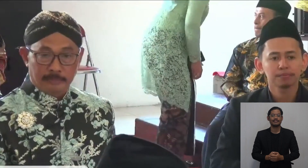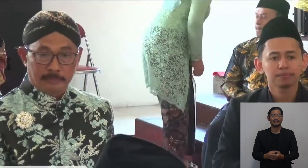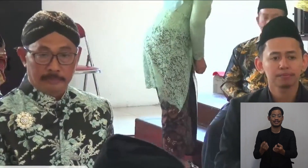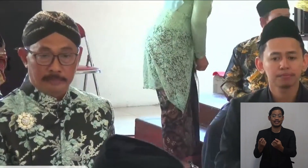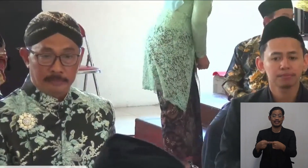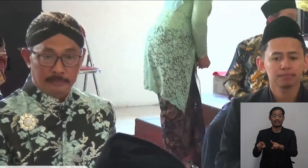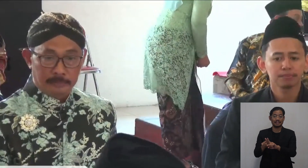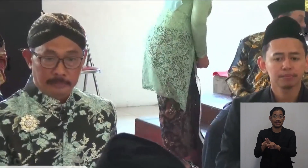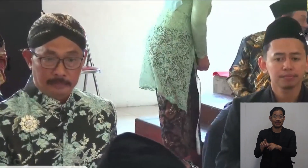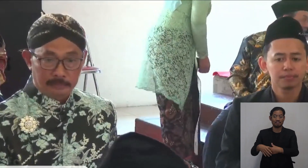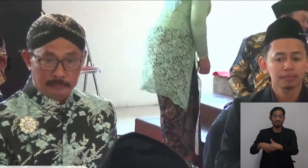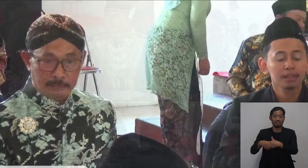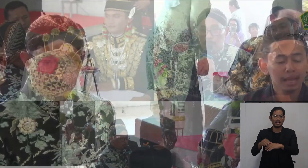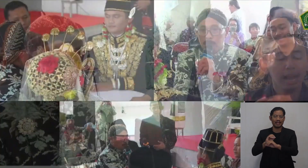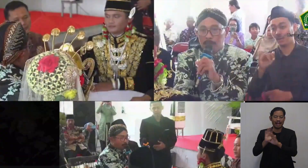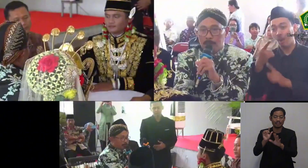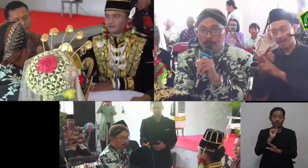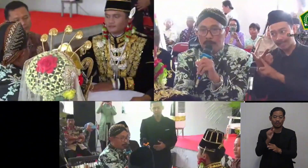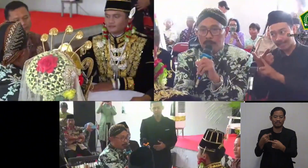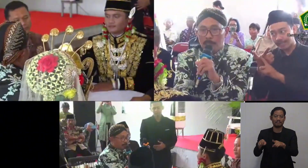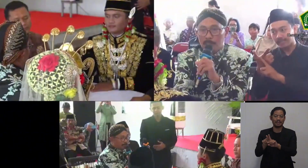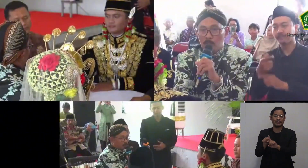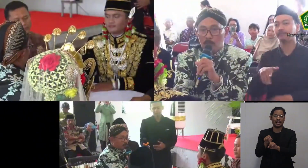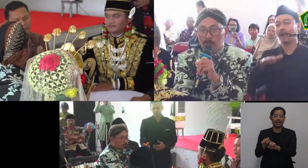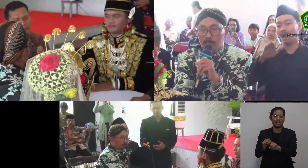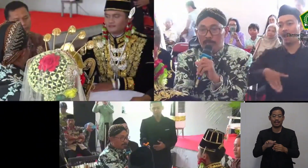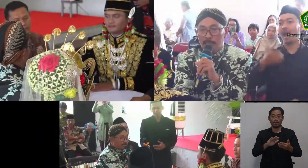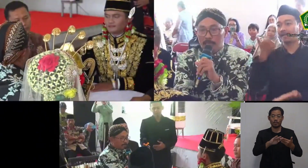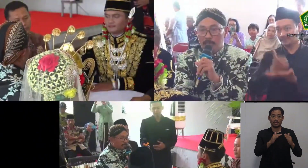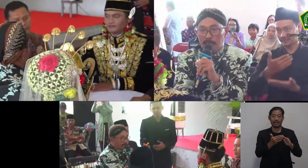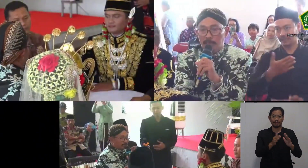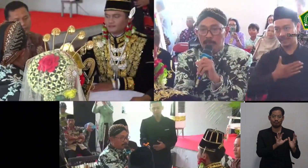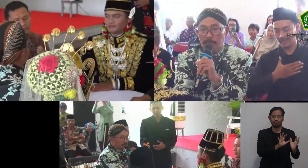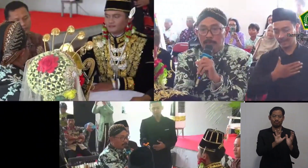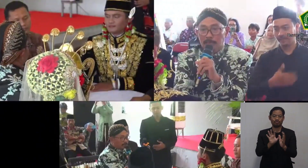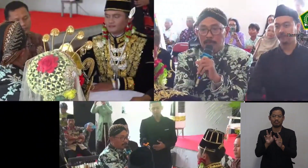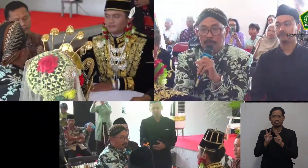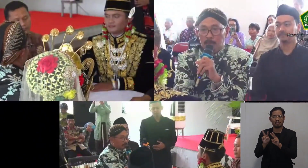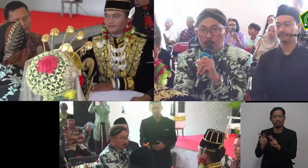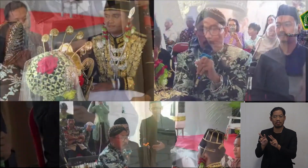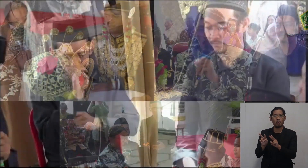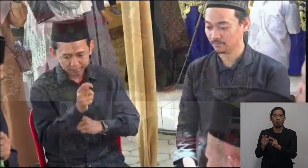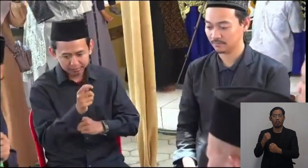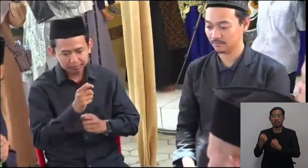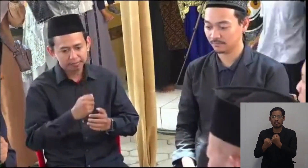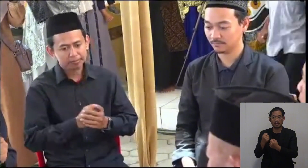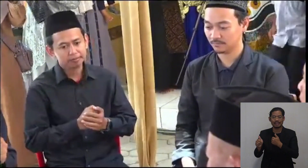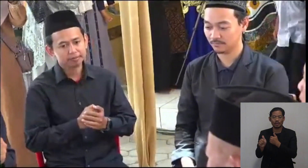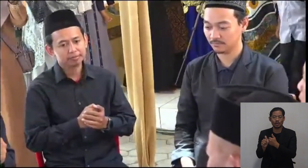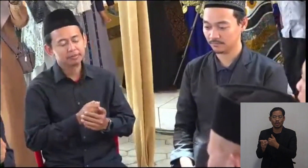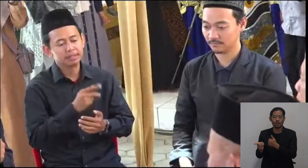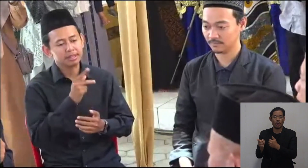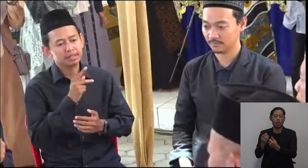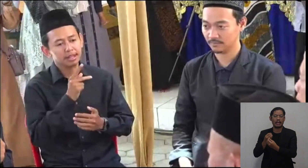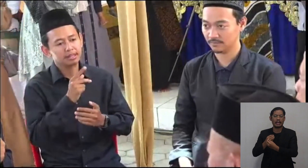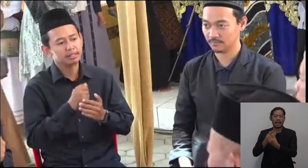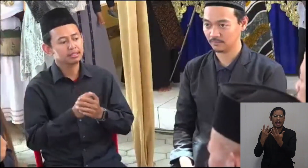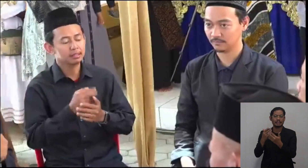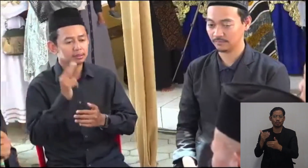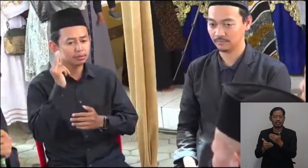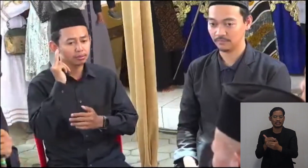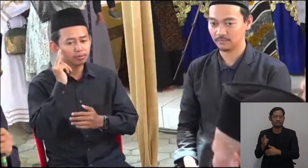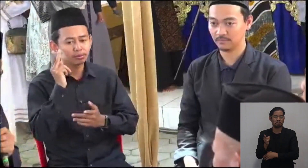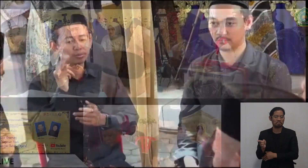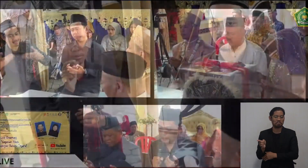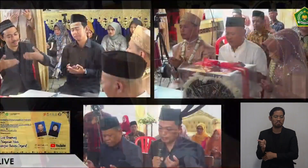kejelasan ikrar ijab dan kobul bagi pasangan, namun komunitas disabilitas pasangan juga dapat mengikuti kegiatan dan